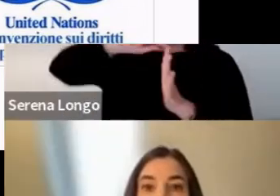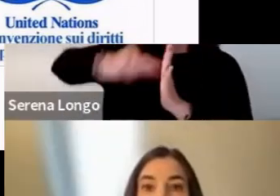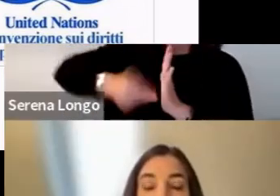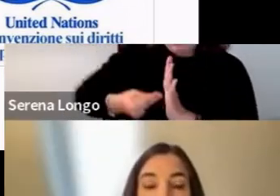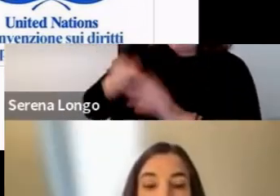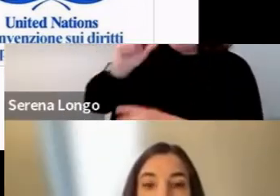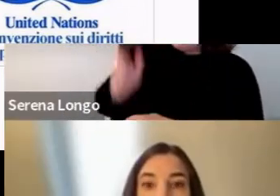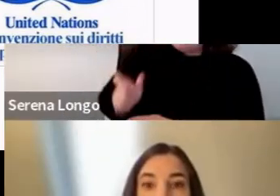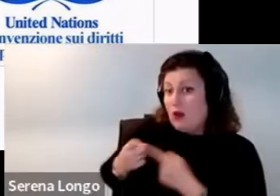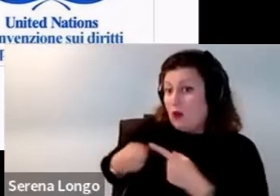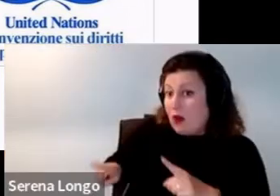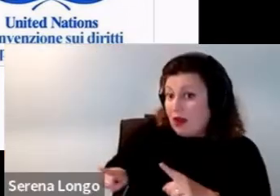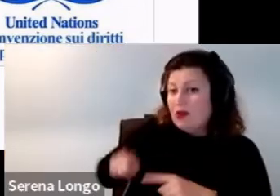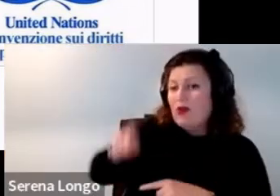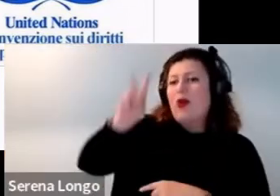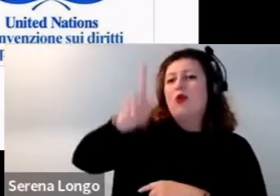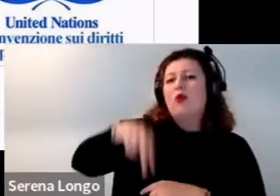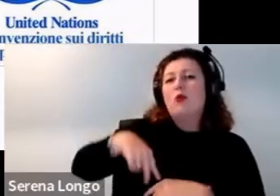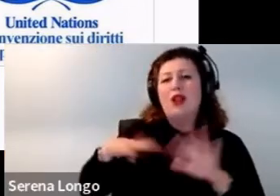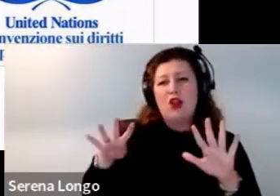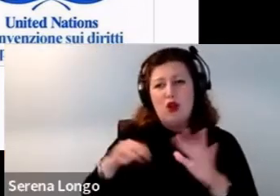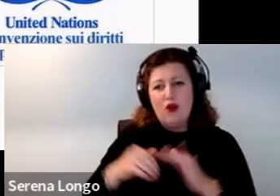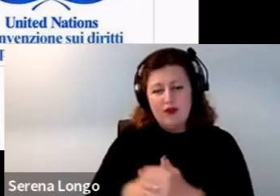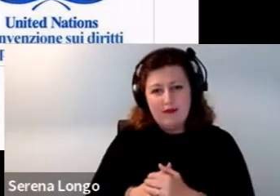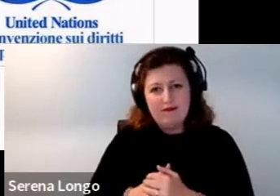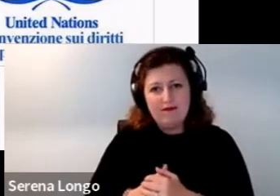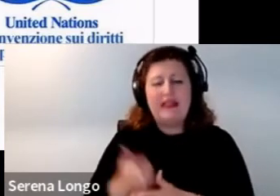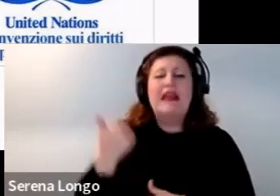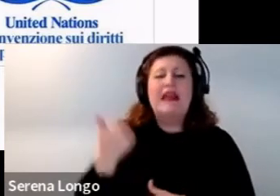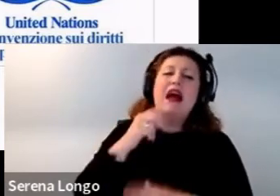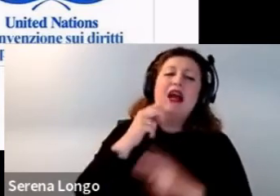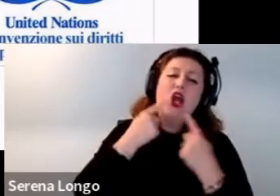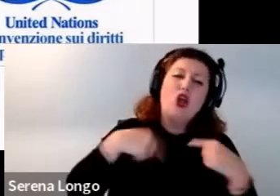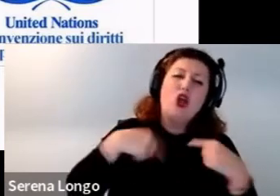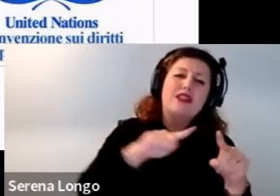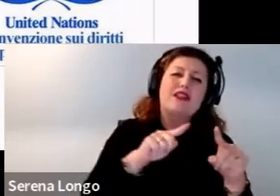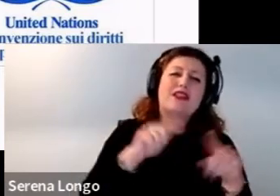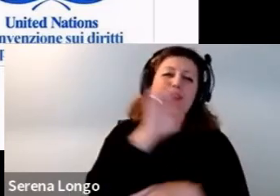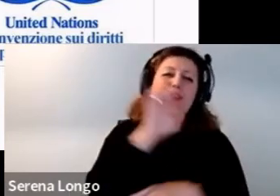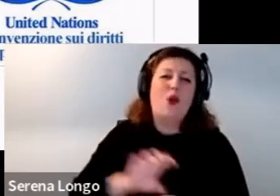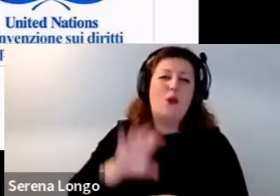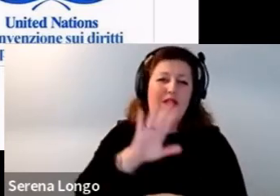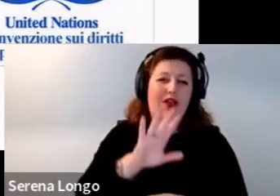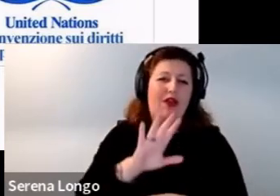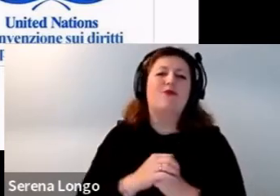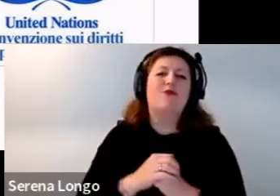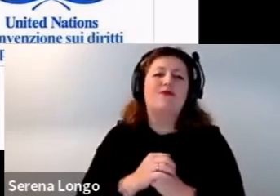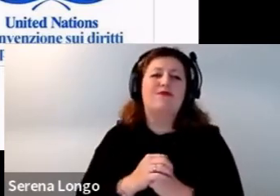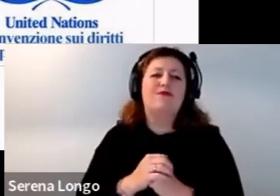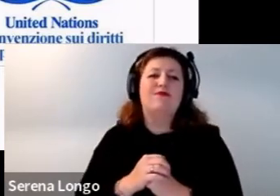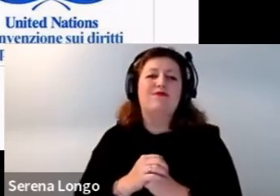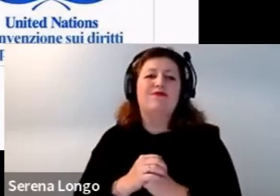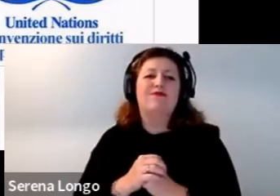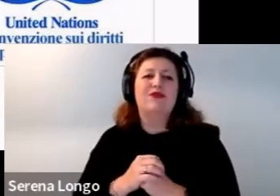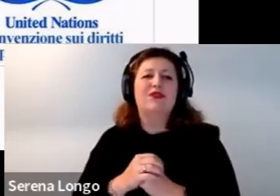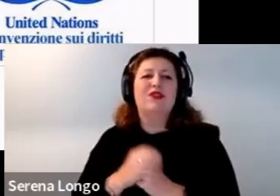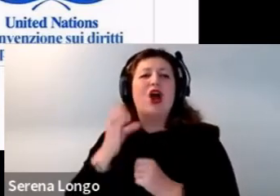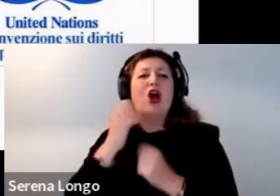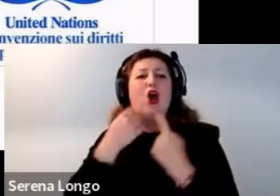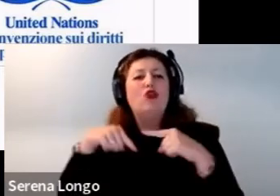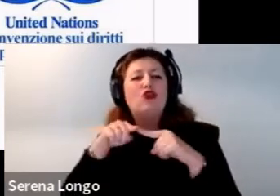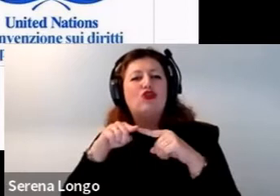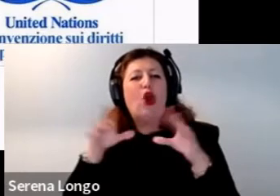2009, e ancora dal Consiglio europeo il Council Conclusions on Disability Inclusive